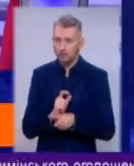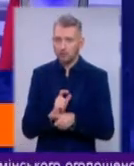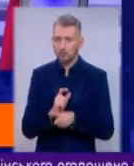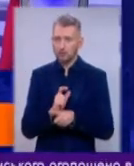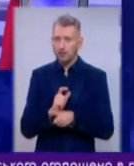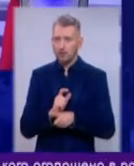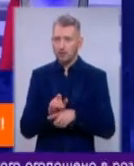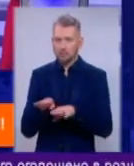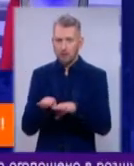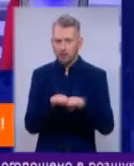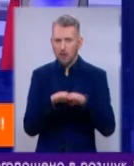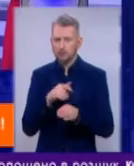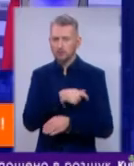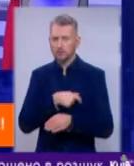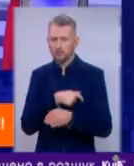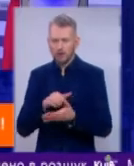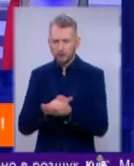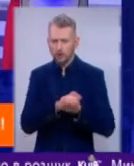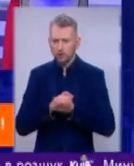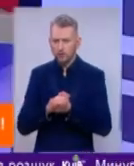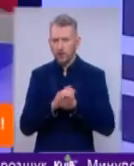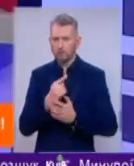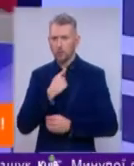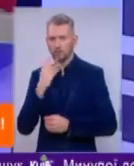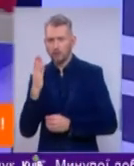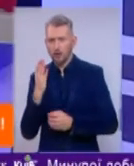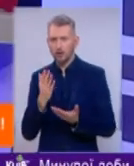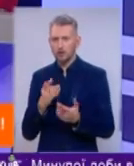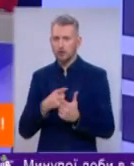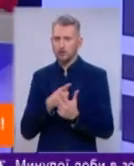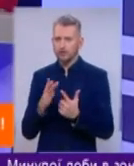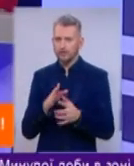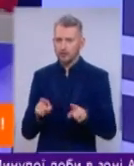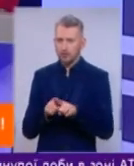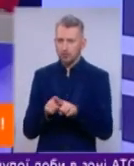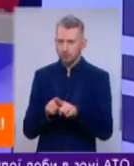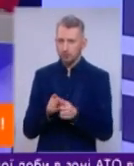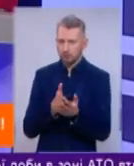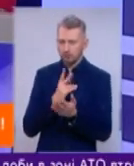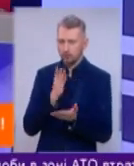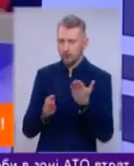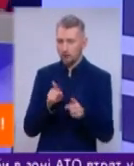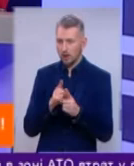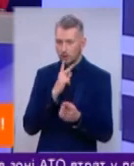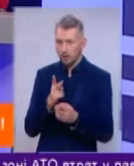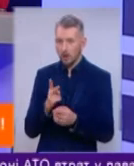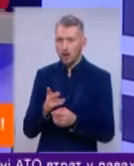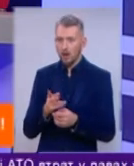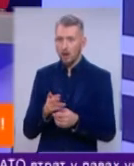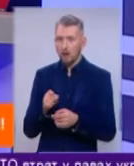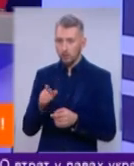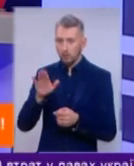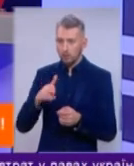досить налагоджено депутати зорганізувалися і проголосували. Чи в такому ракурсі є ймовірність, що вони потім будуть бунтувати і